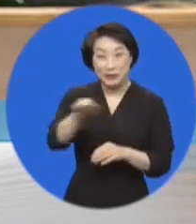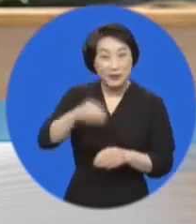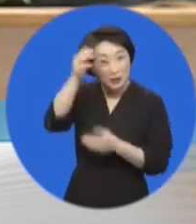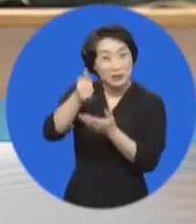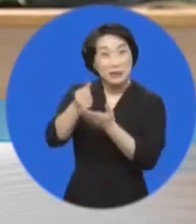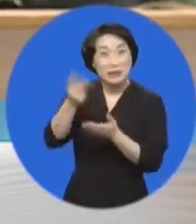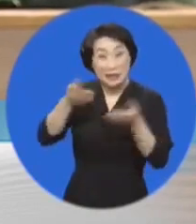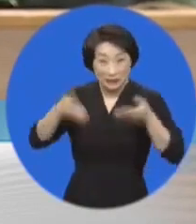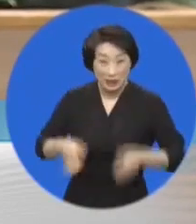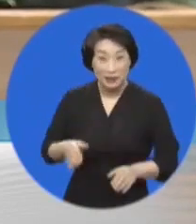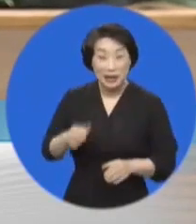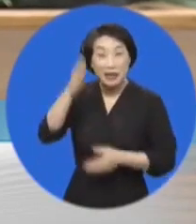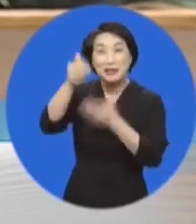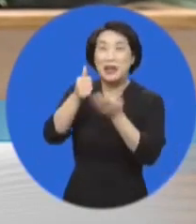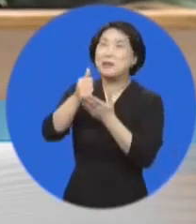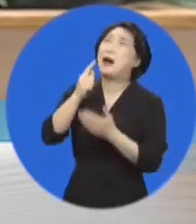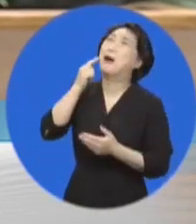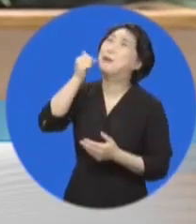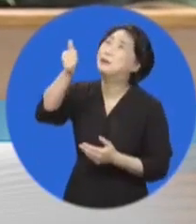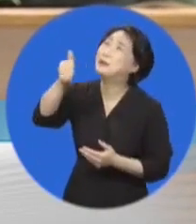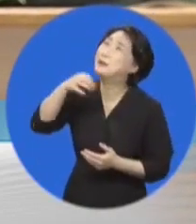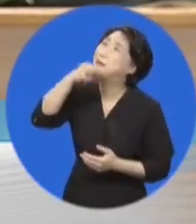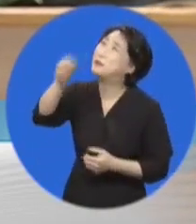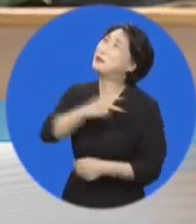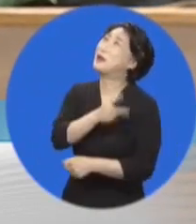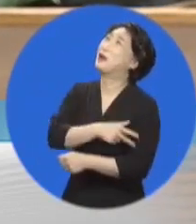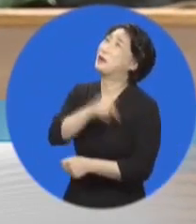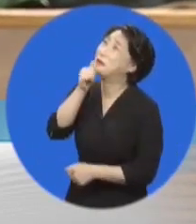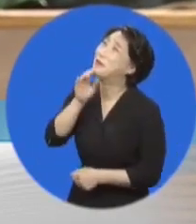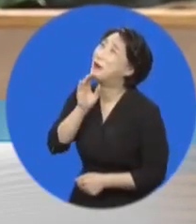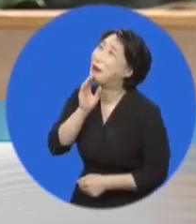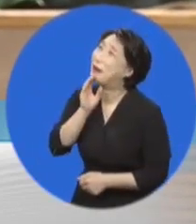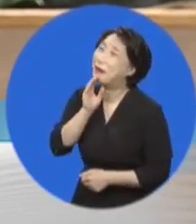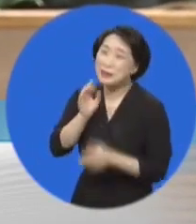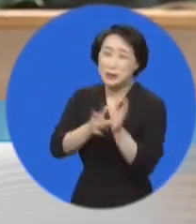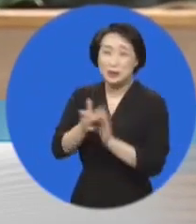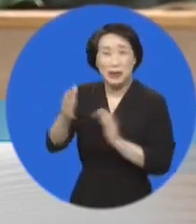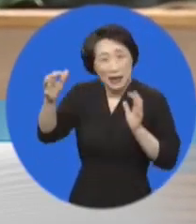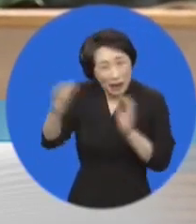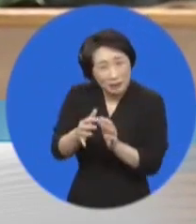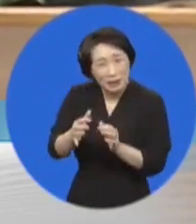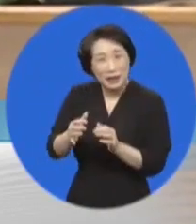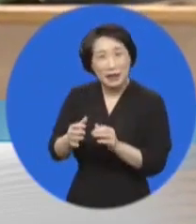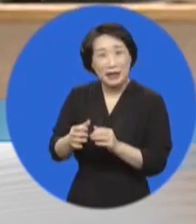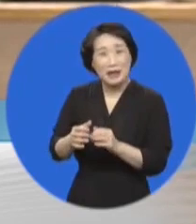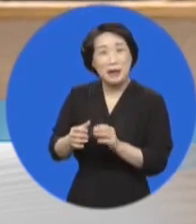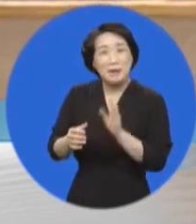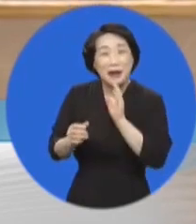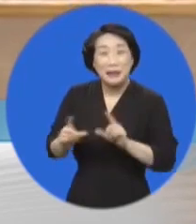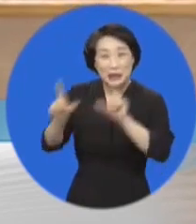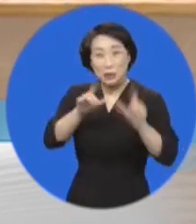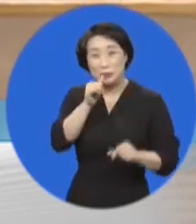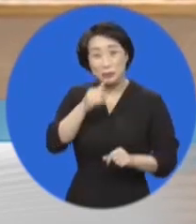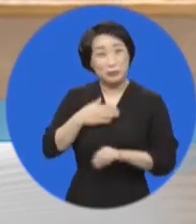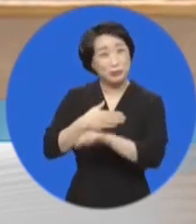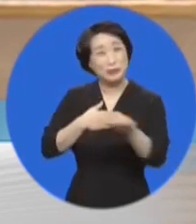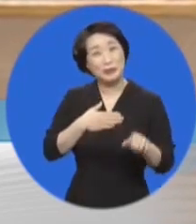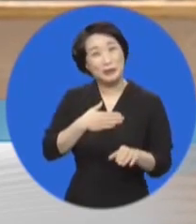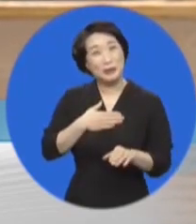성령으로 거듭나 하나님을 아버지라 부르며 예수와 같은 기업을 가지고 살고 있다면